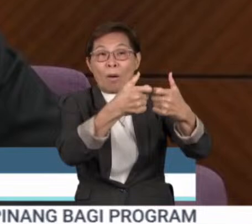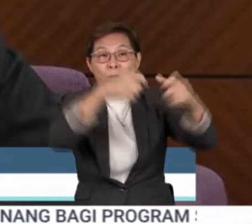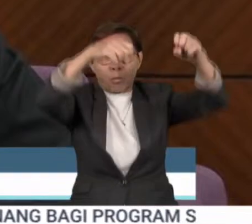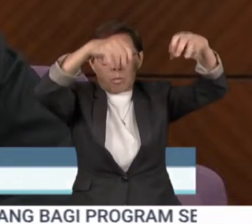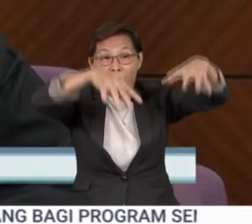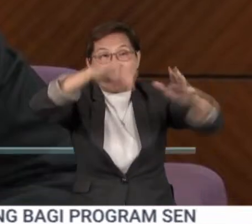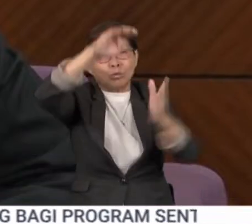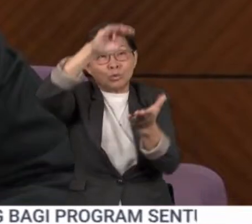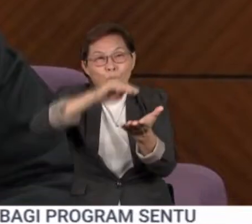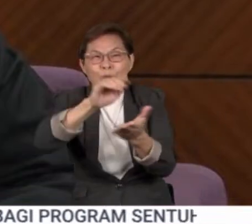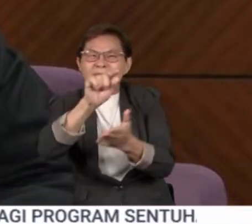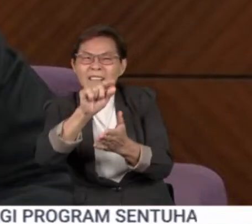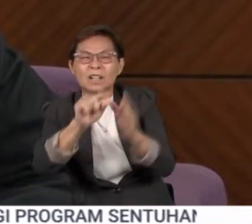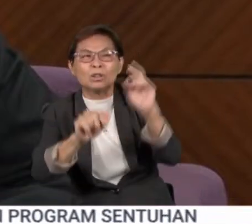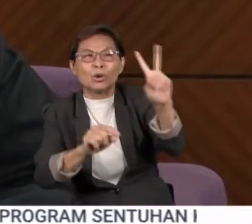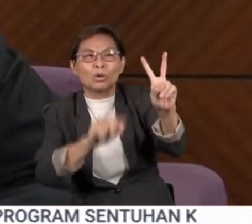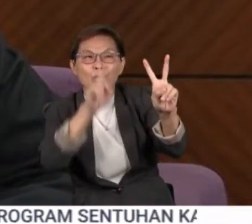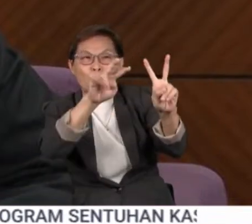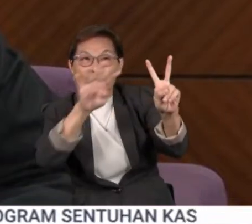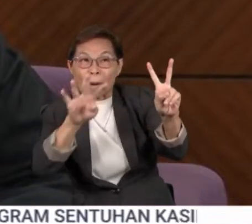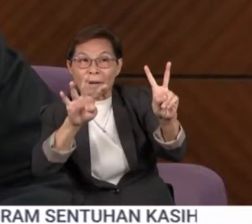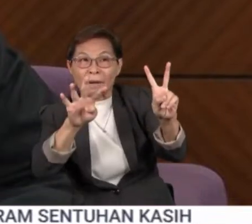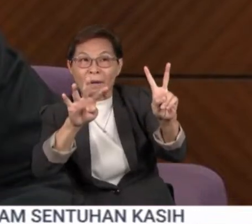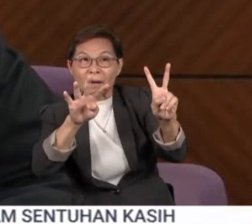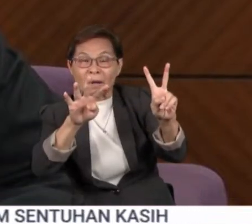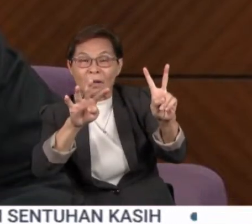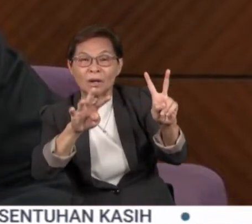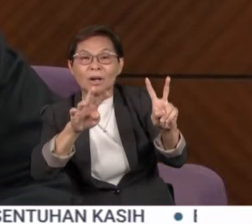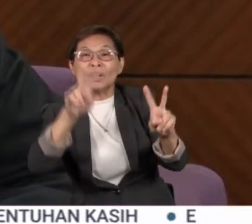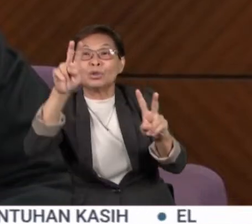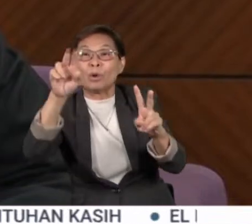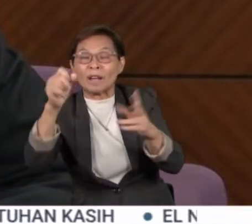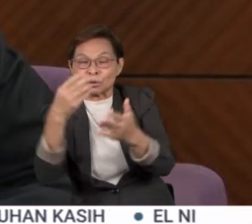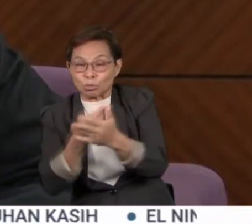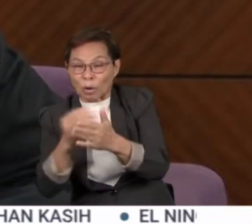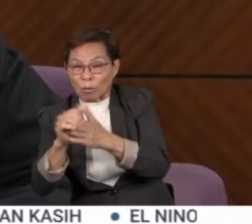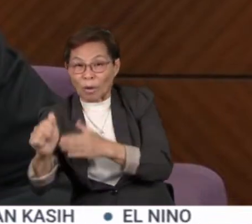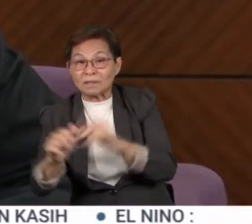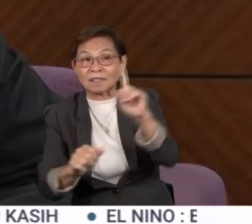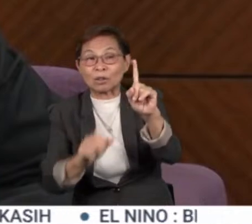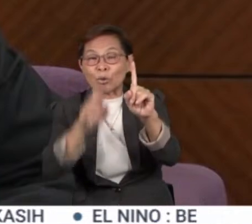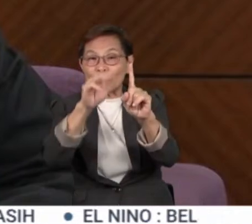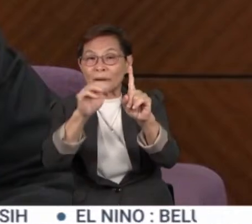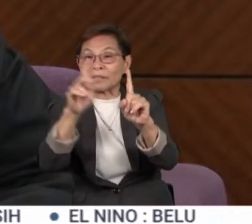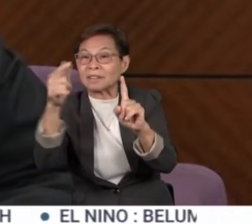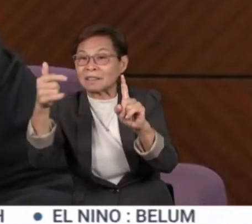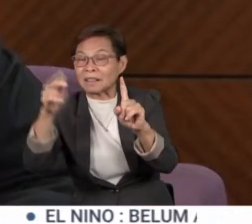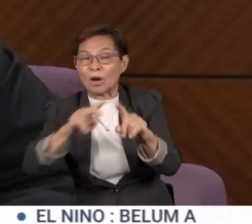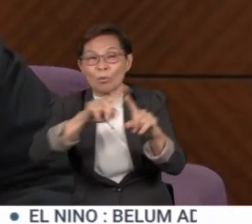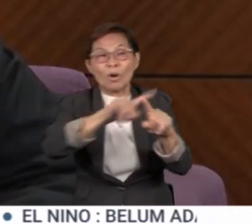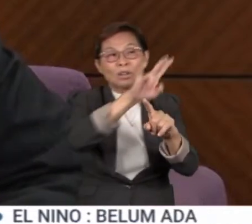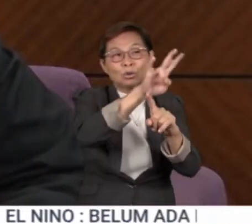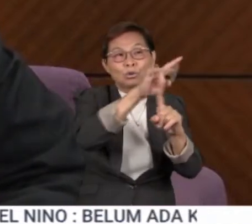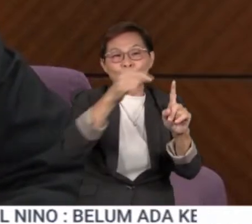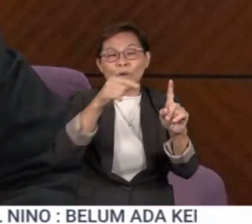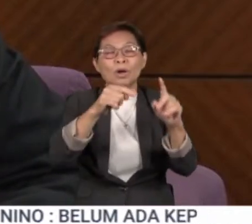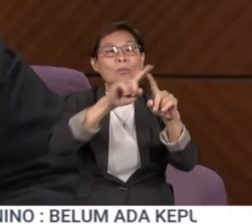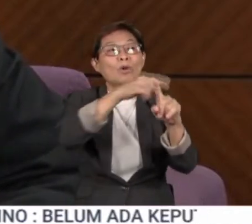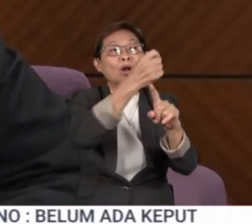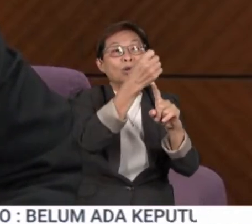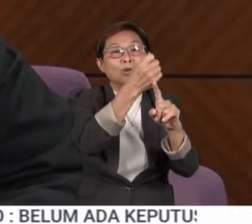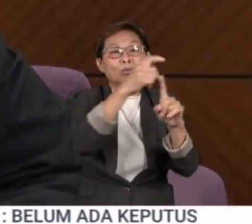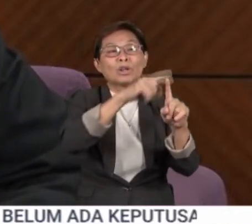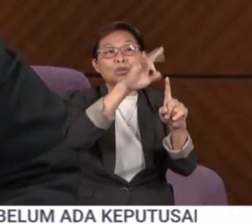sedikit dari $224 US per metric ton antara Julai sehingga Disember